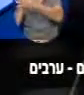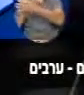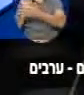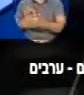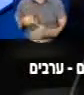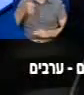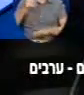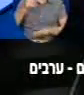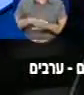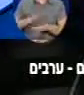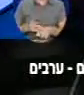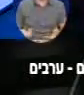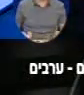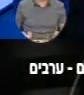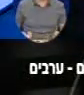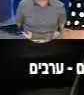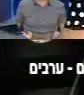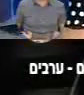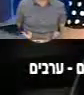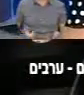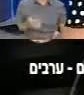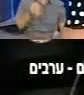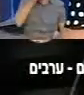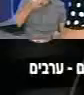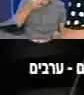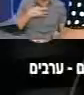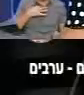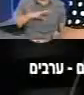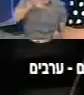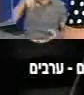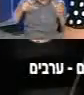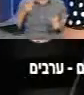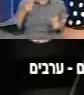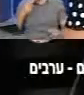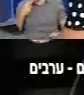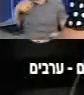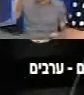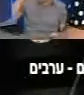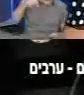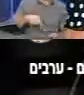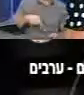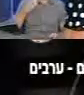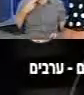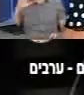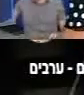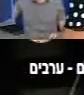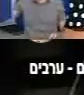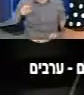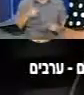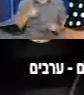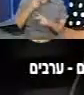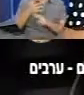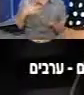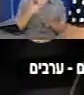הכי פרופסיונלי. בדיוק, ולתשומת לב, כל הרוקחים, יהודים וערבים, בוגרי ישראל וירדן, עוברים מבחן